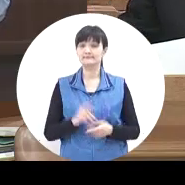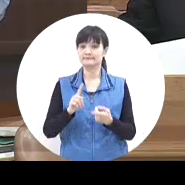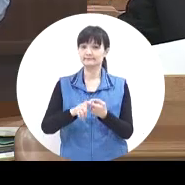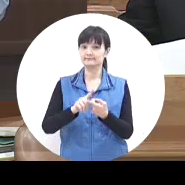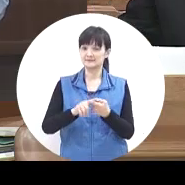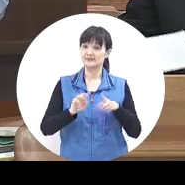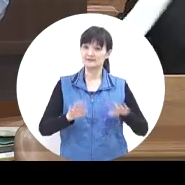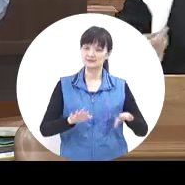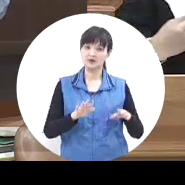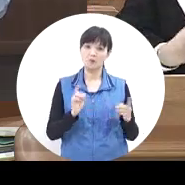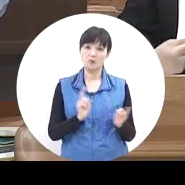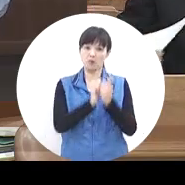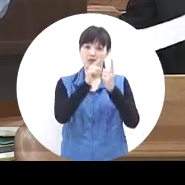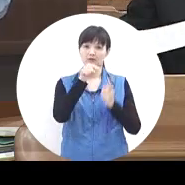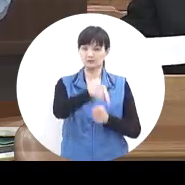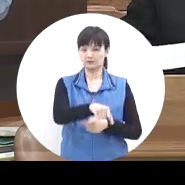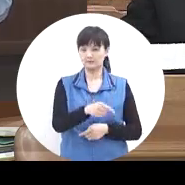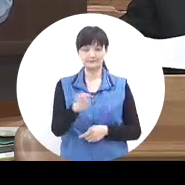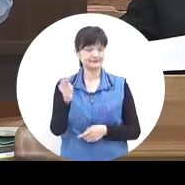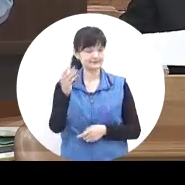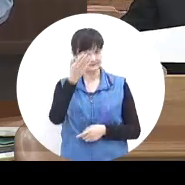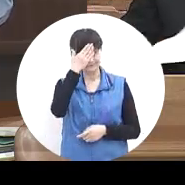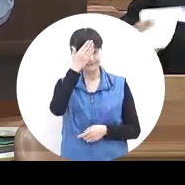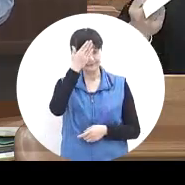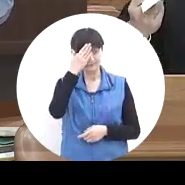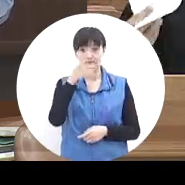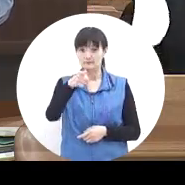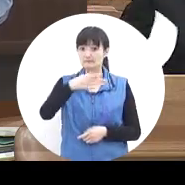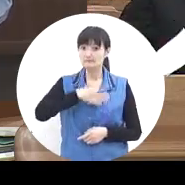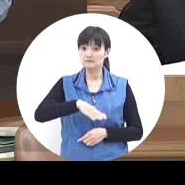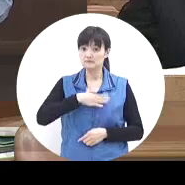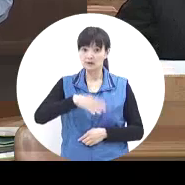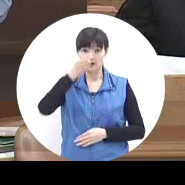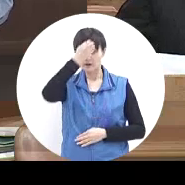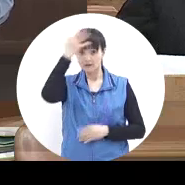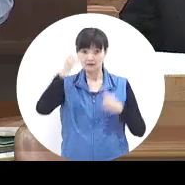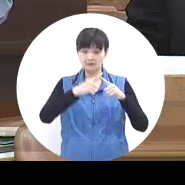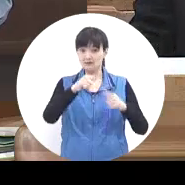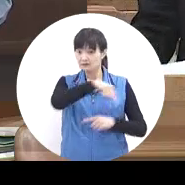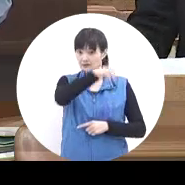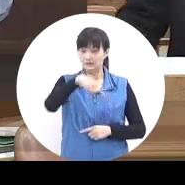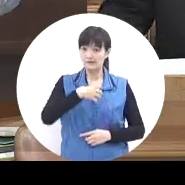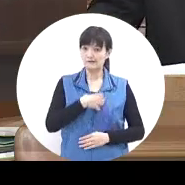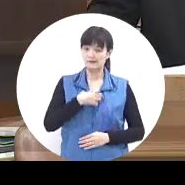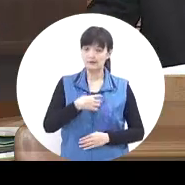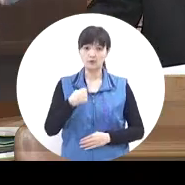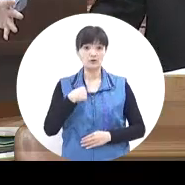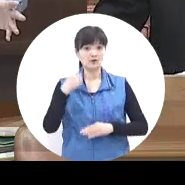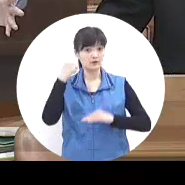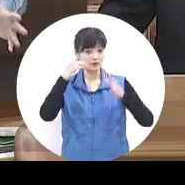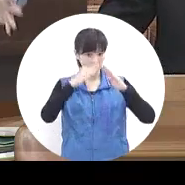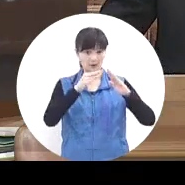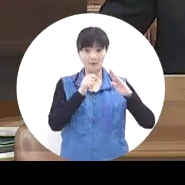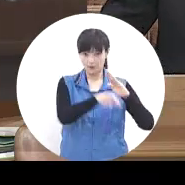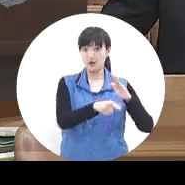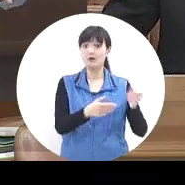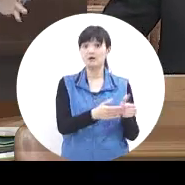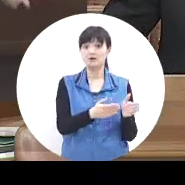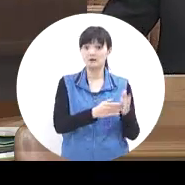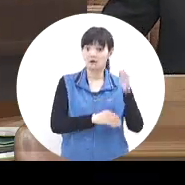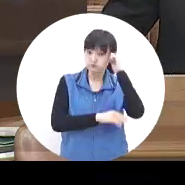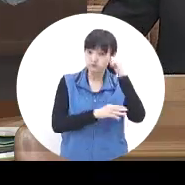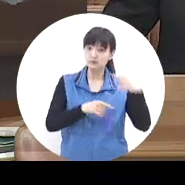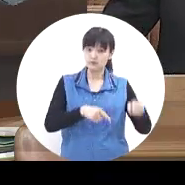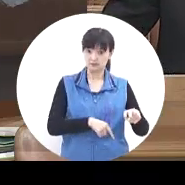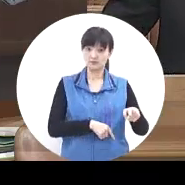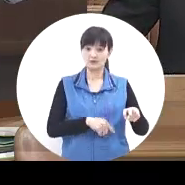这个问题很严重啊。 对， 你知道很多少年人哦，万谈你知道，我厝买遮，我欠钱买遮，我厝买遮，